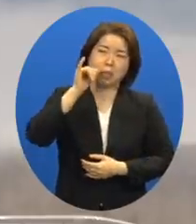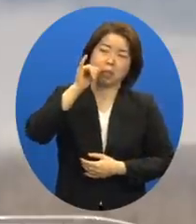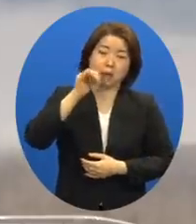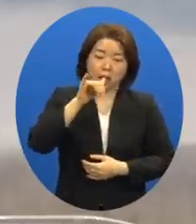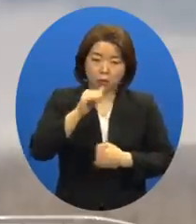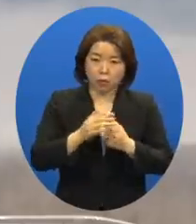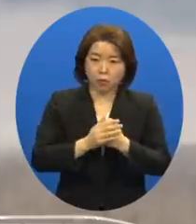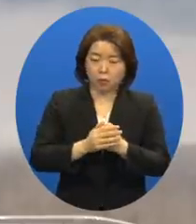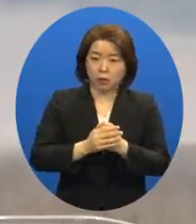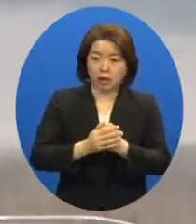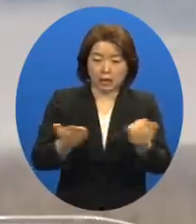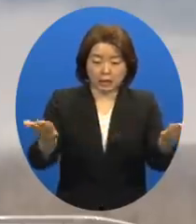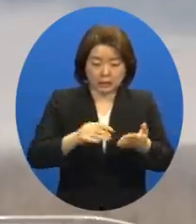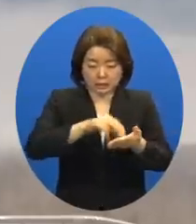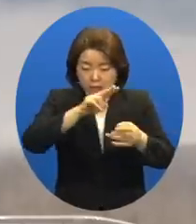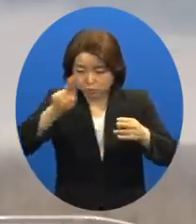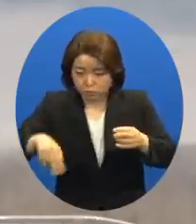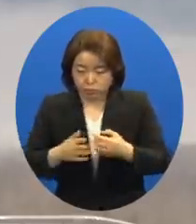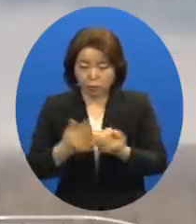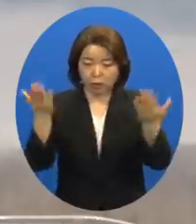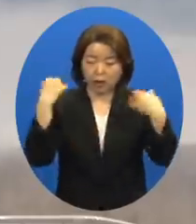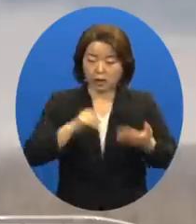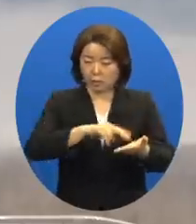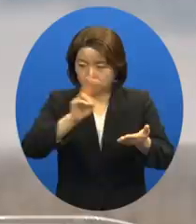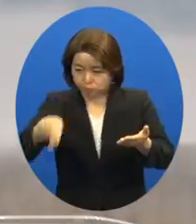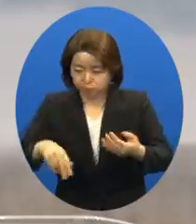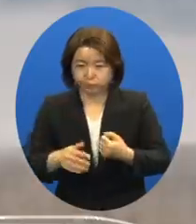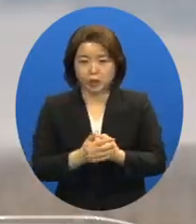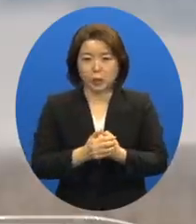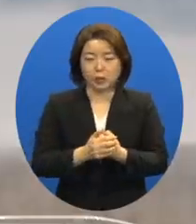직장을 그만두고 길거리에 나와서 맨발로